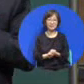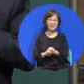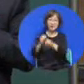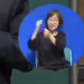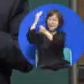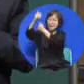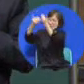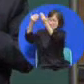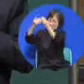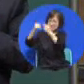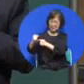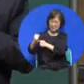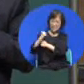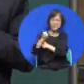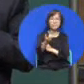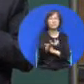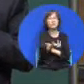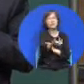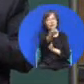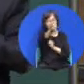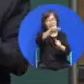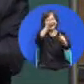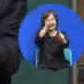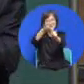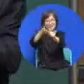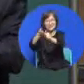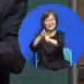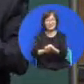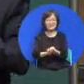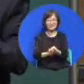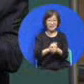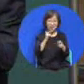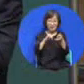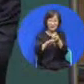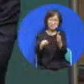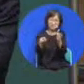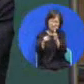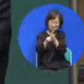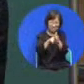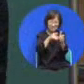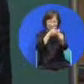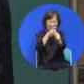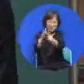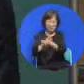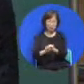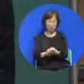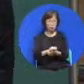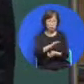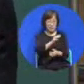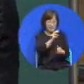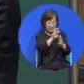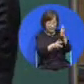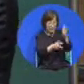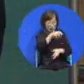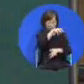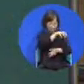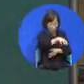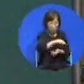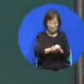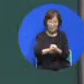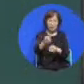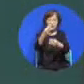이 힘을 가지시길 바랍니다. May you have 지금부터 언약 잡으세요. 여러분의 산업, 우리의 모든 렘넌트들은